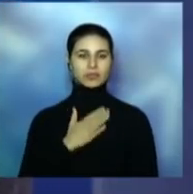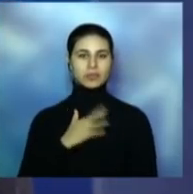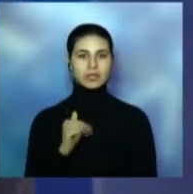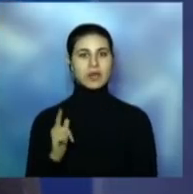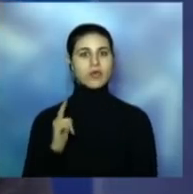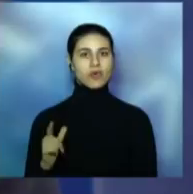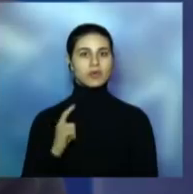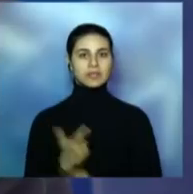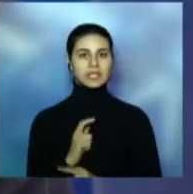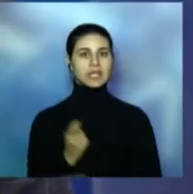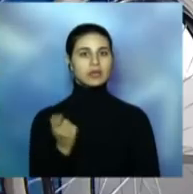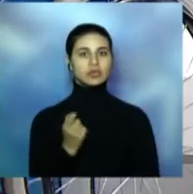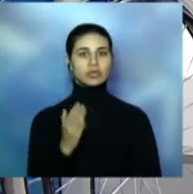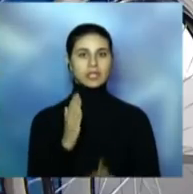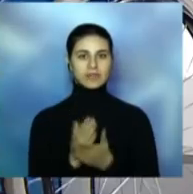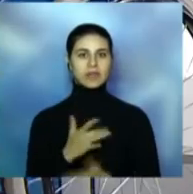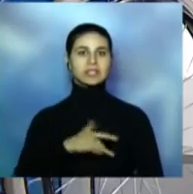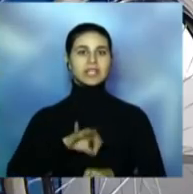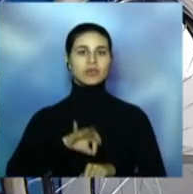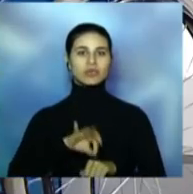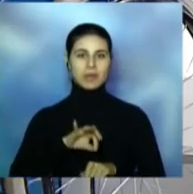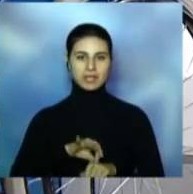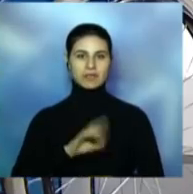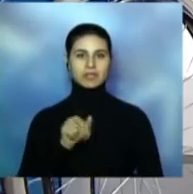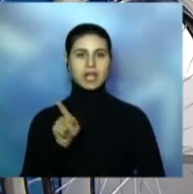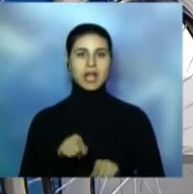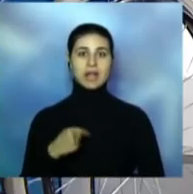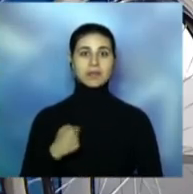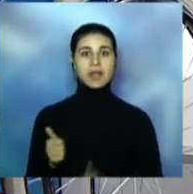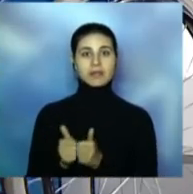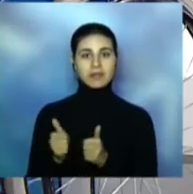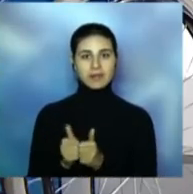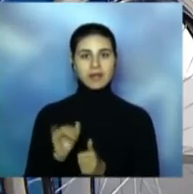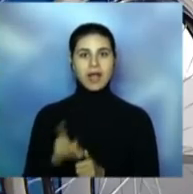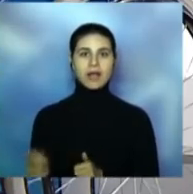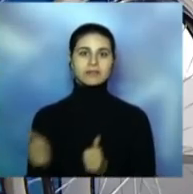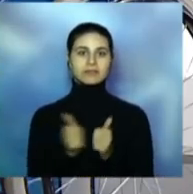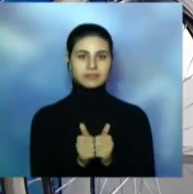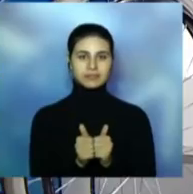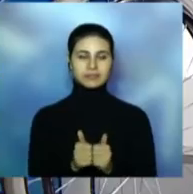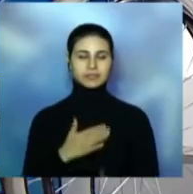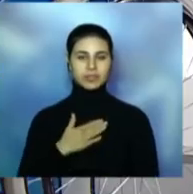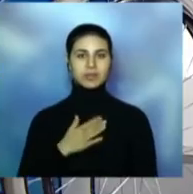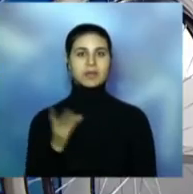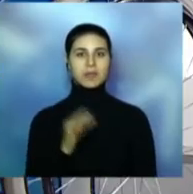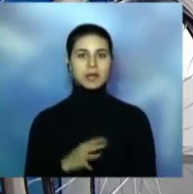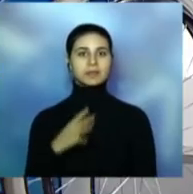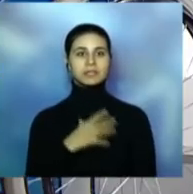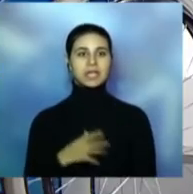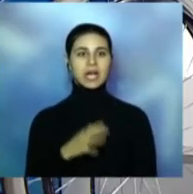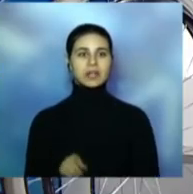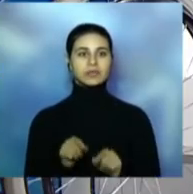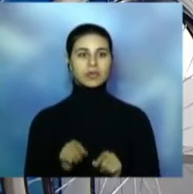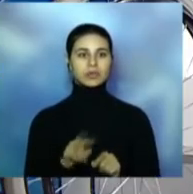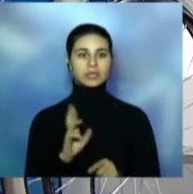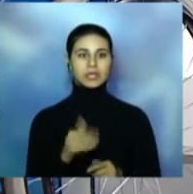მედანინა ძალიან ცოტანი ვართ საგულშემატკივრად და ხან მე ვარ ინას გულშემატკივარი, ხან ნინა ჩემი, თუმცა საქართველოდან